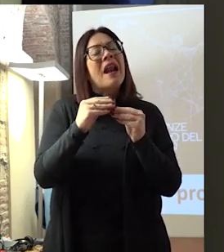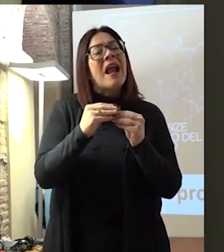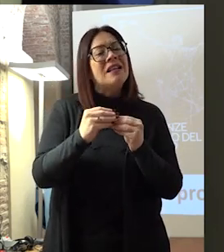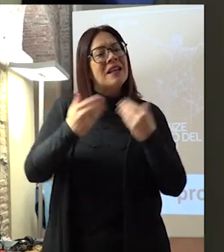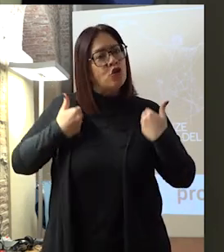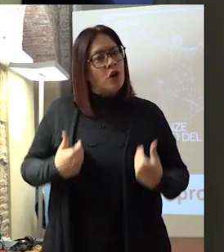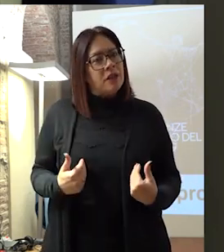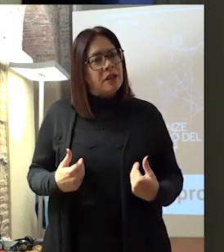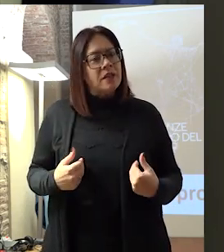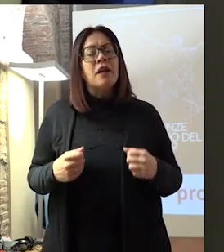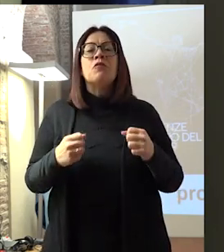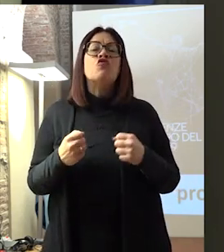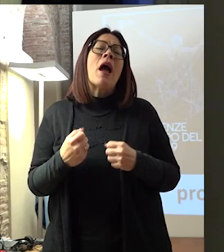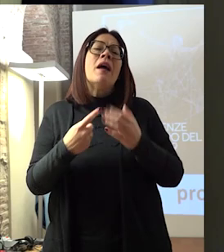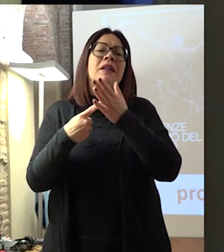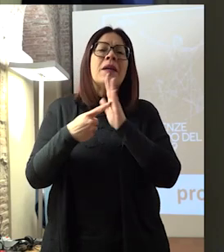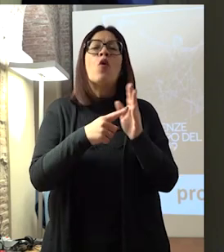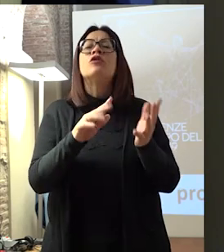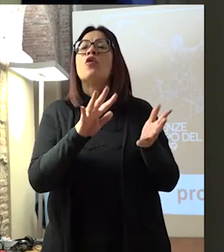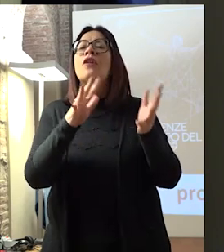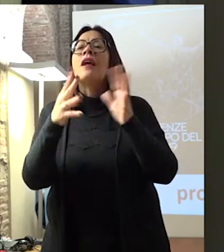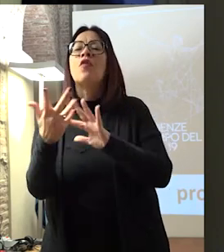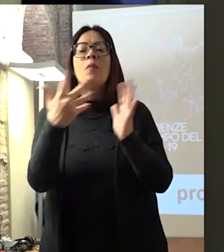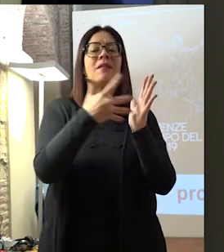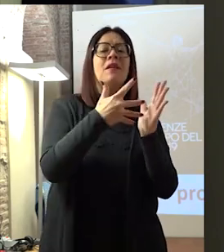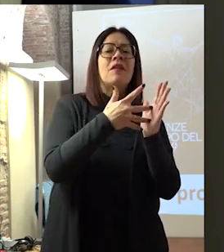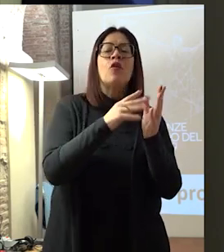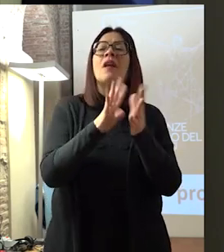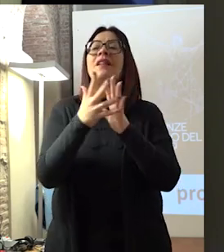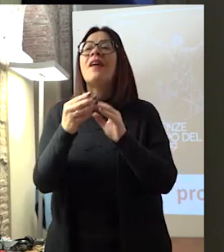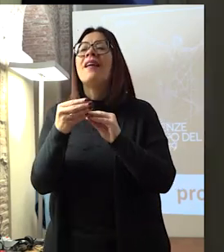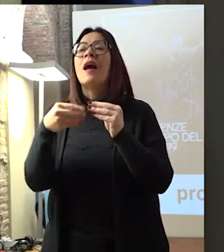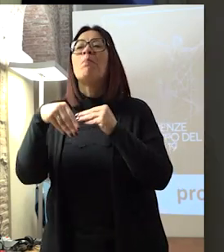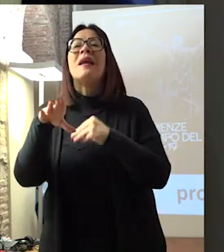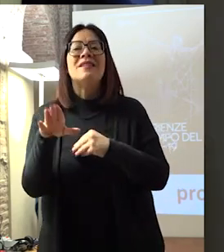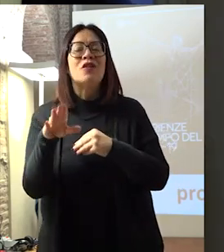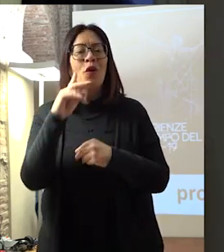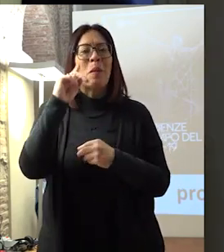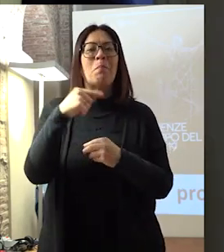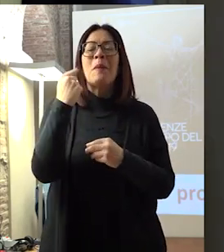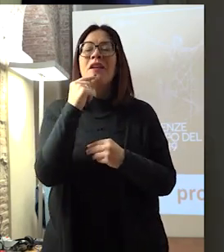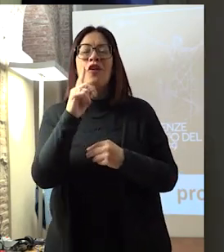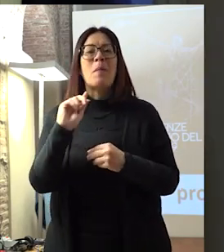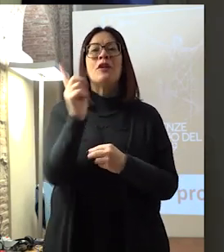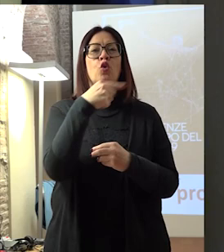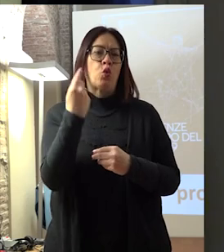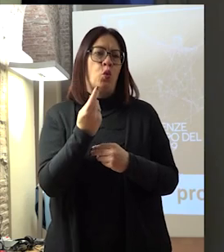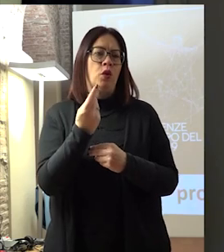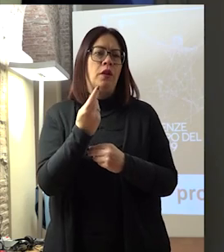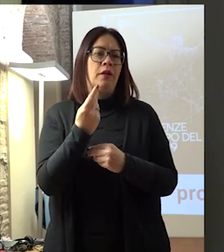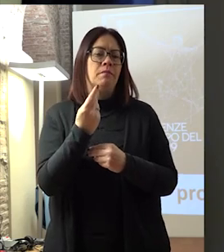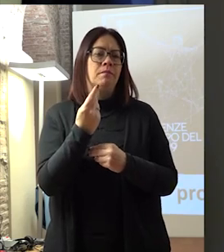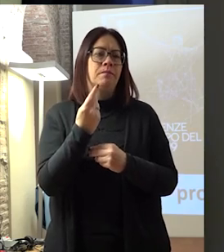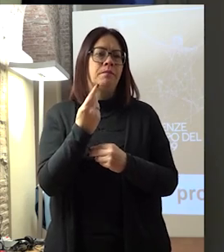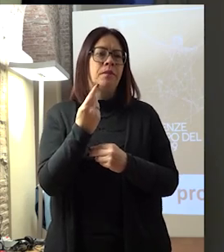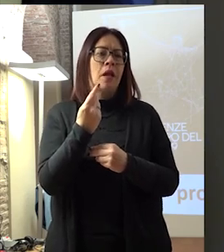può trasformare una difficoltà in una missione per il miglioramento di tutte e tutti. La questione è essere in